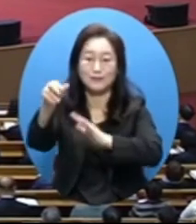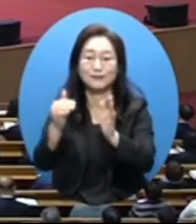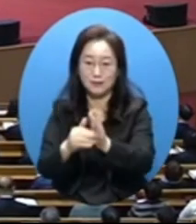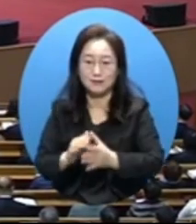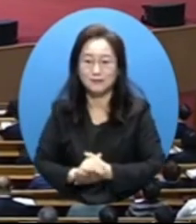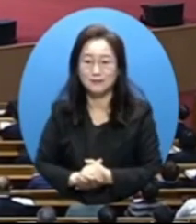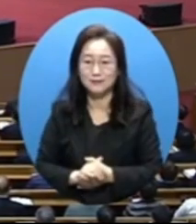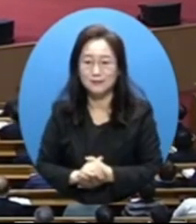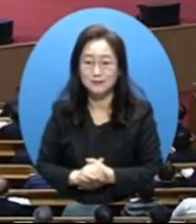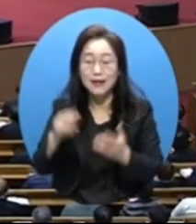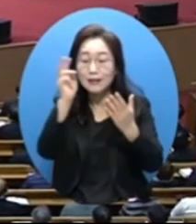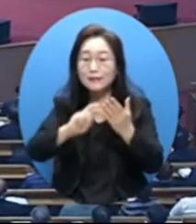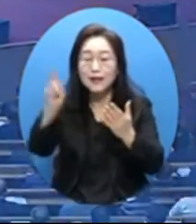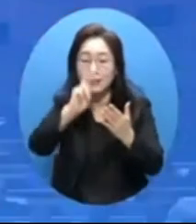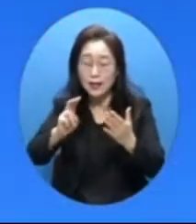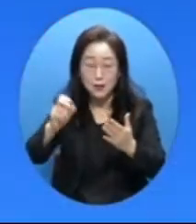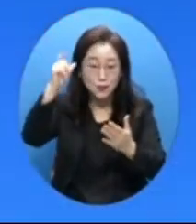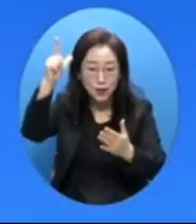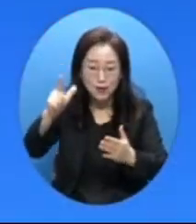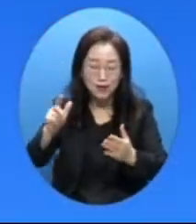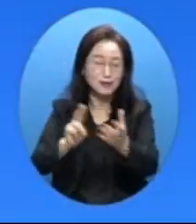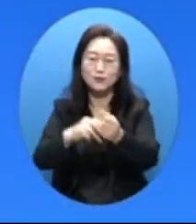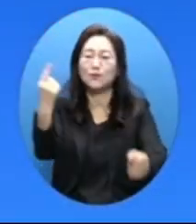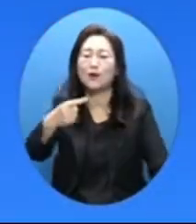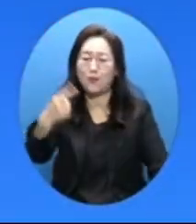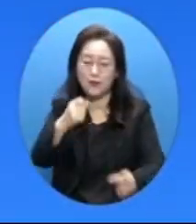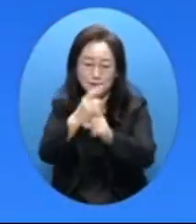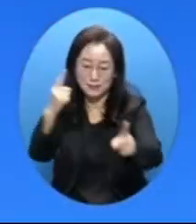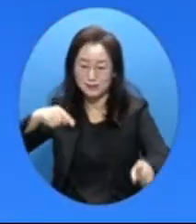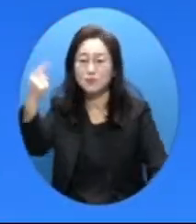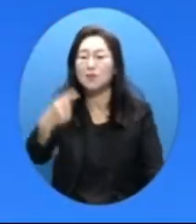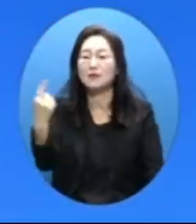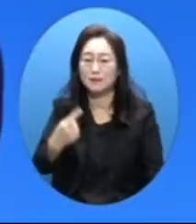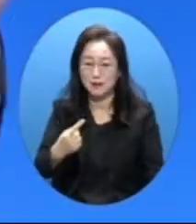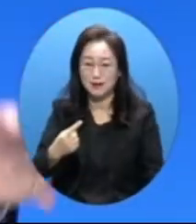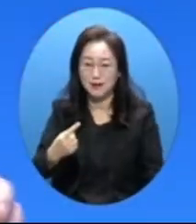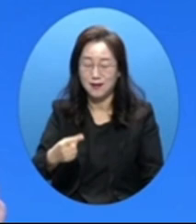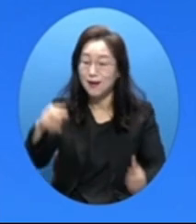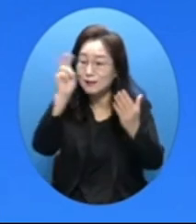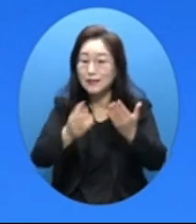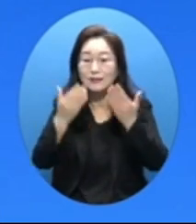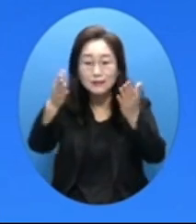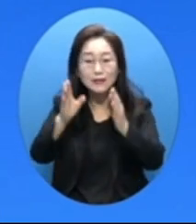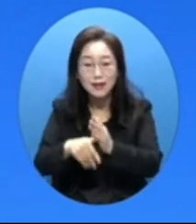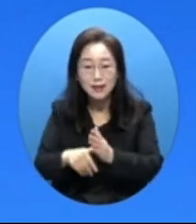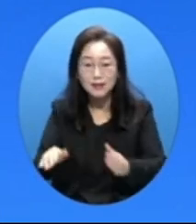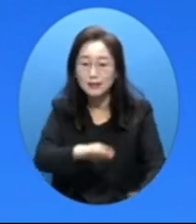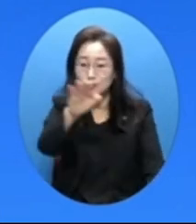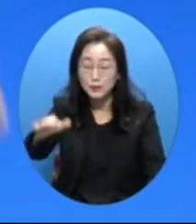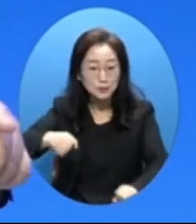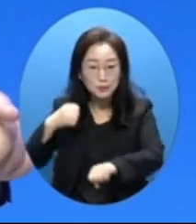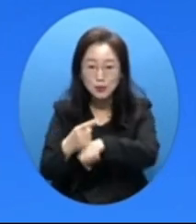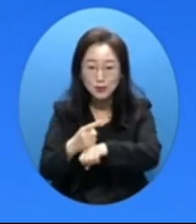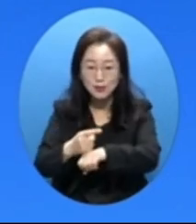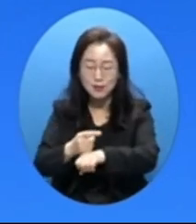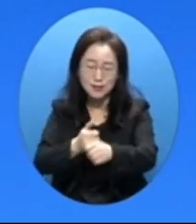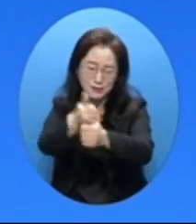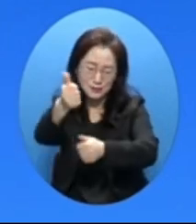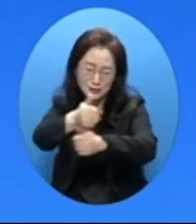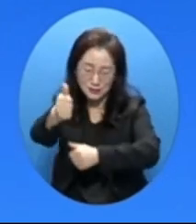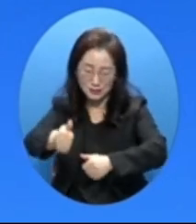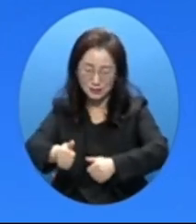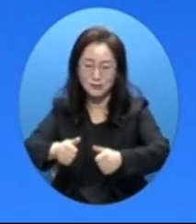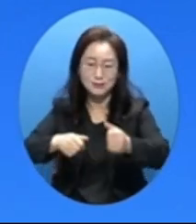것입니다 찬양을 위대한 기적을 가져옵니다 위대한 승인을 가져오는 것입니다 우리가 찬양할 때 우리는 이미 이기고 있는 것입니다